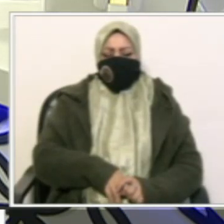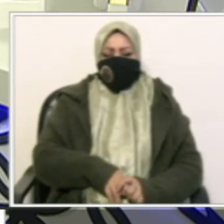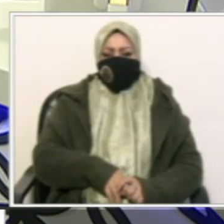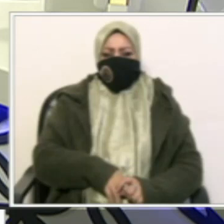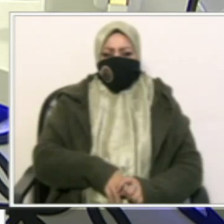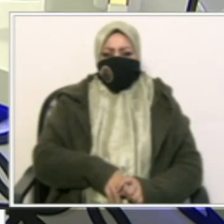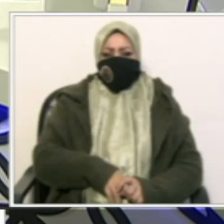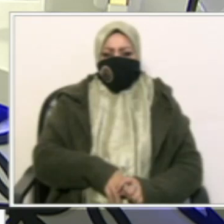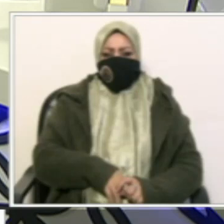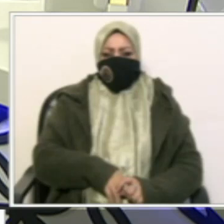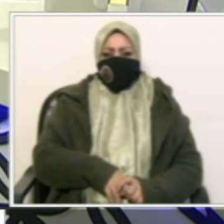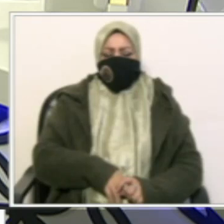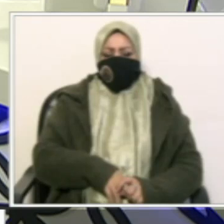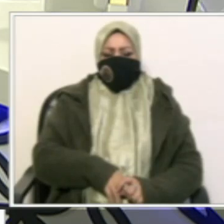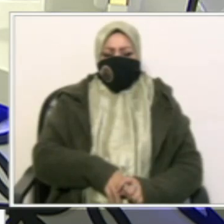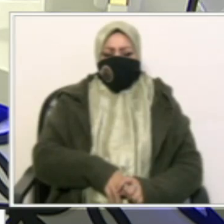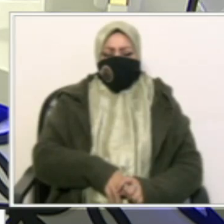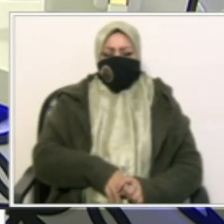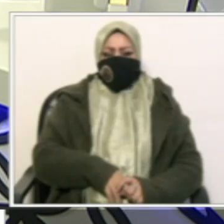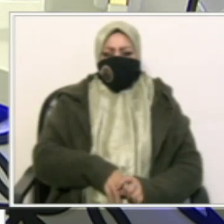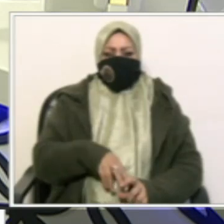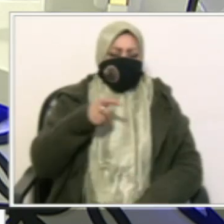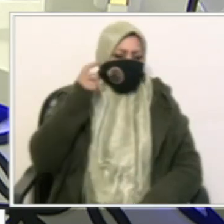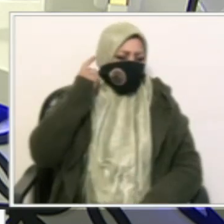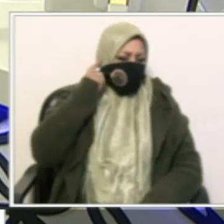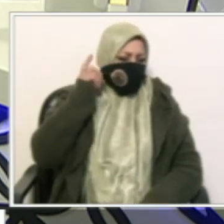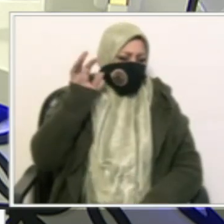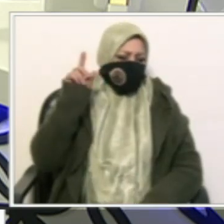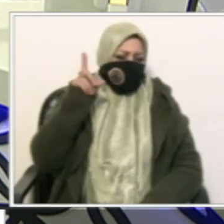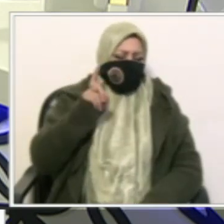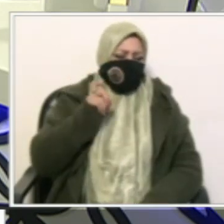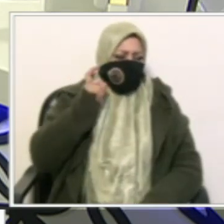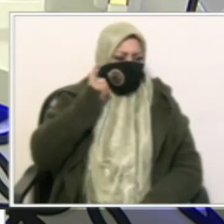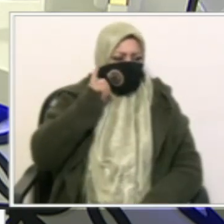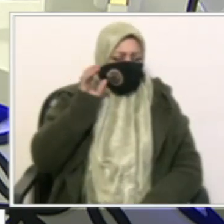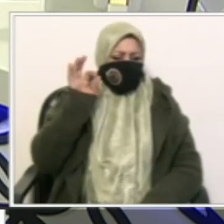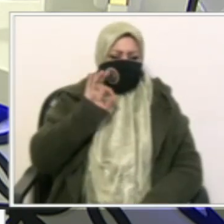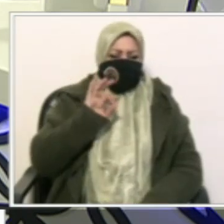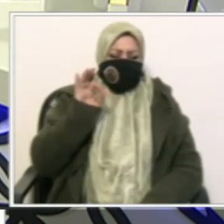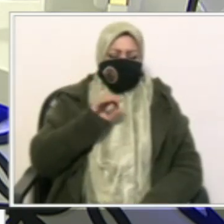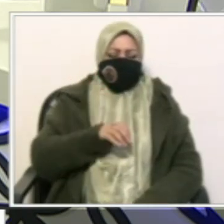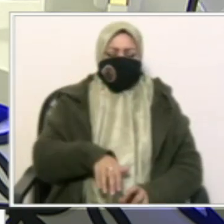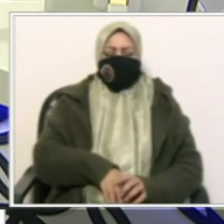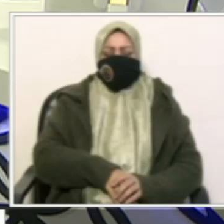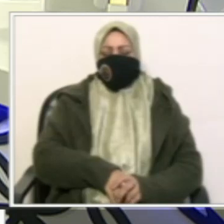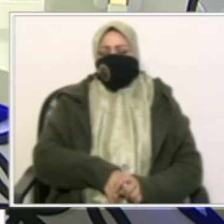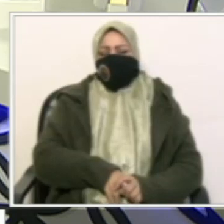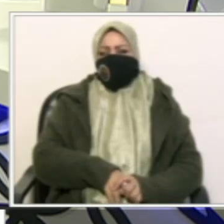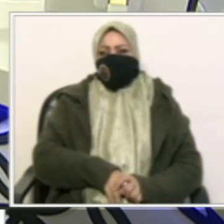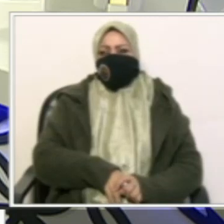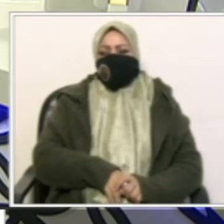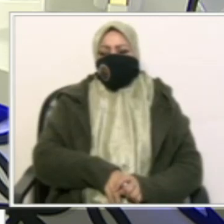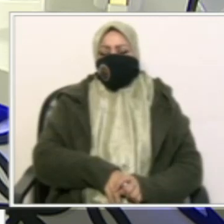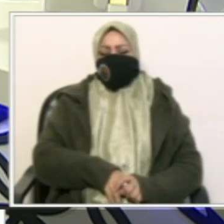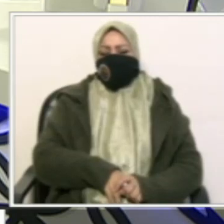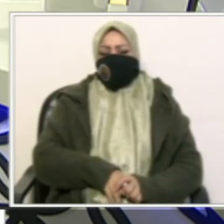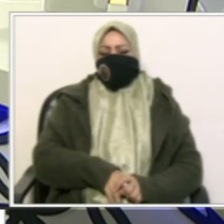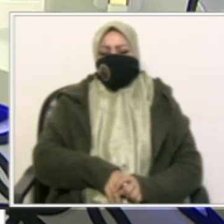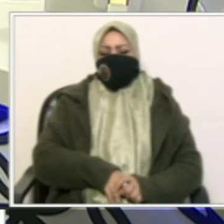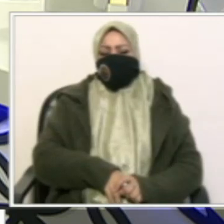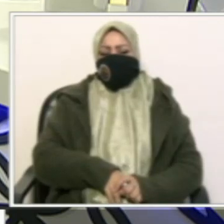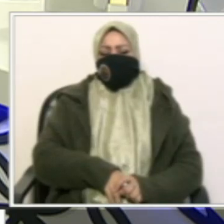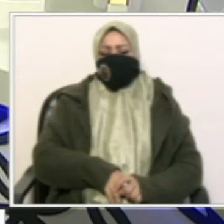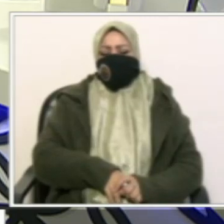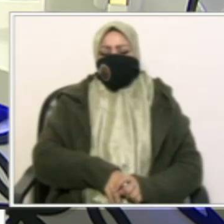خير الاستفتاح في الصلاة. سبحانك اللهم وبحمدك أستغفرك وأتوب إليك. السؤال الثاني قصد المحصنات يا شيخ. الاستفتاح في الصلاة